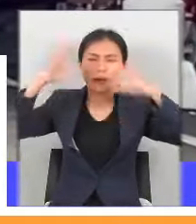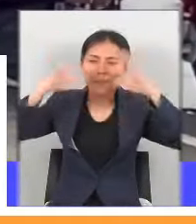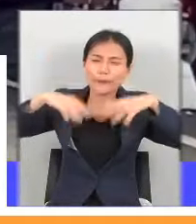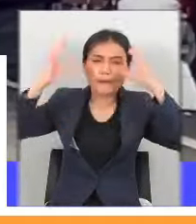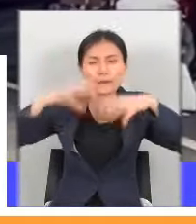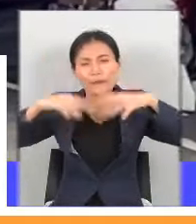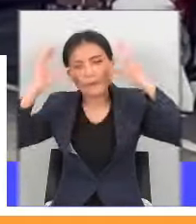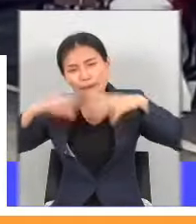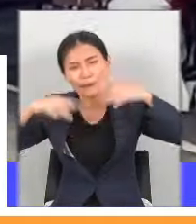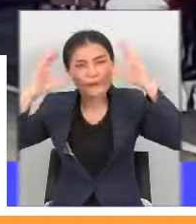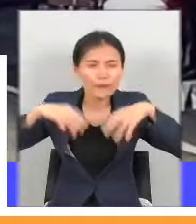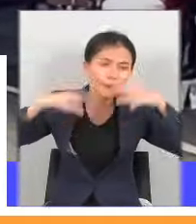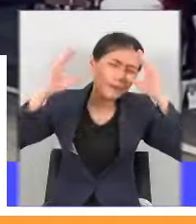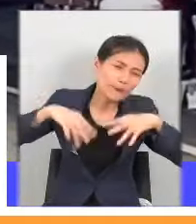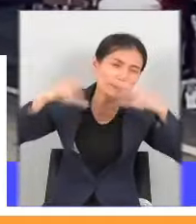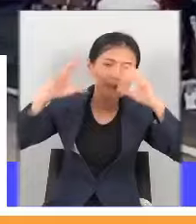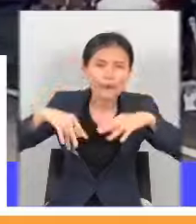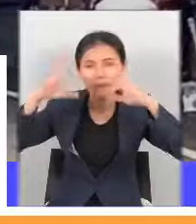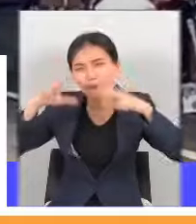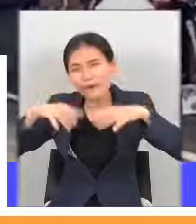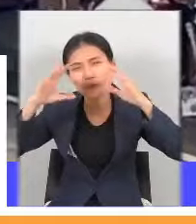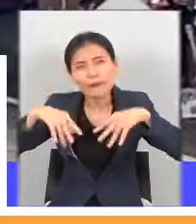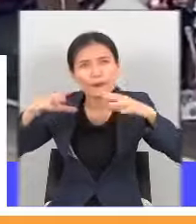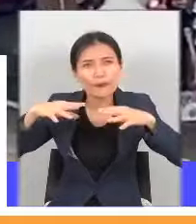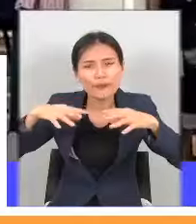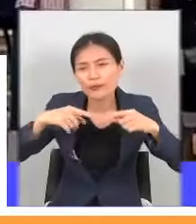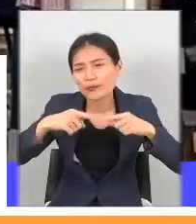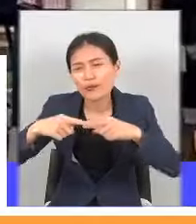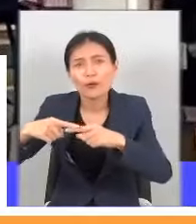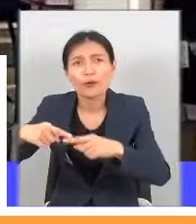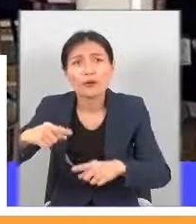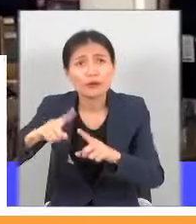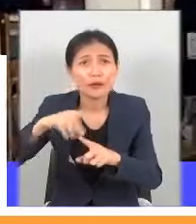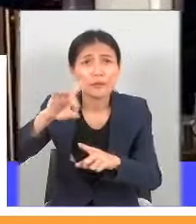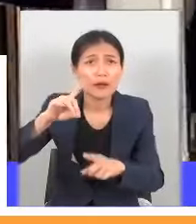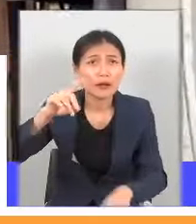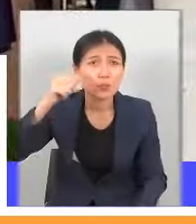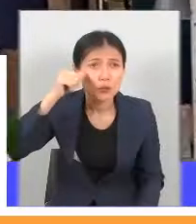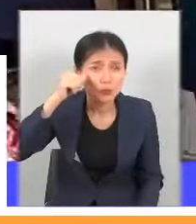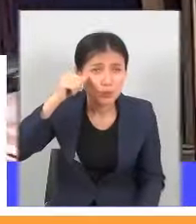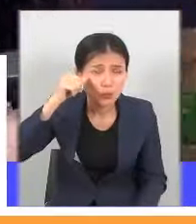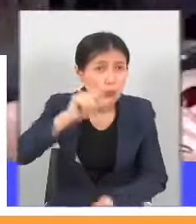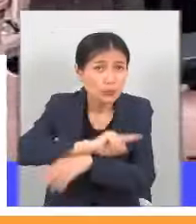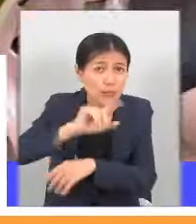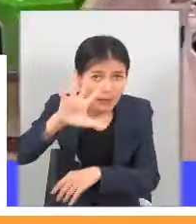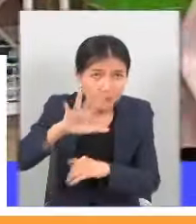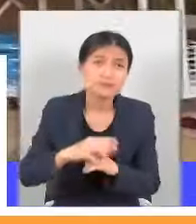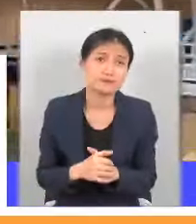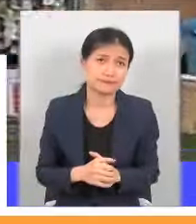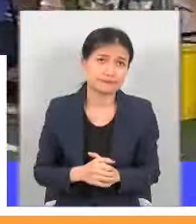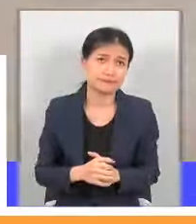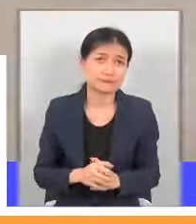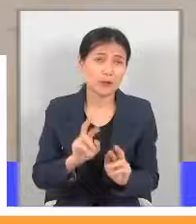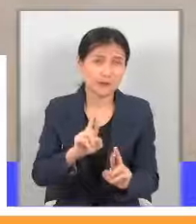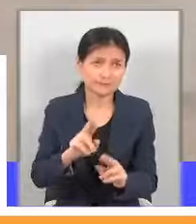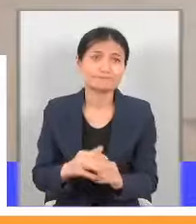กหนักก็ตกแบบอย่างเงี้ยไปจนถึงวันที่5สิงหาคมนะคะต้องเฝ้าระวังกันด้วยค่ะในขณะเดีย